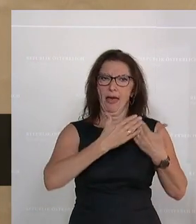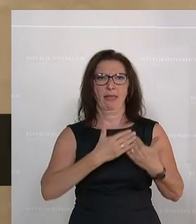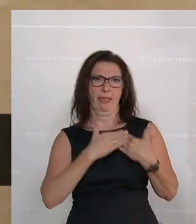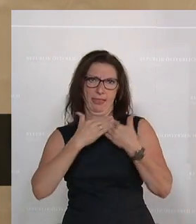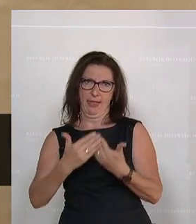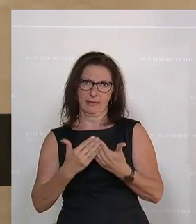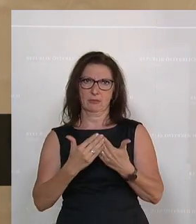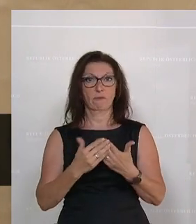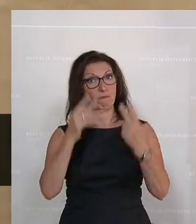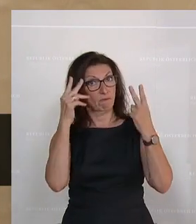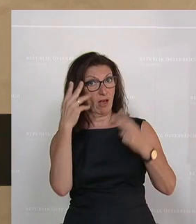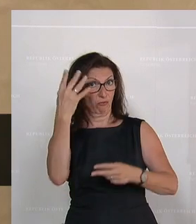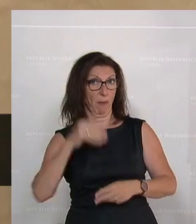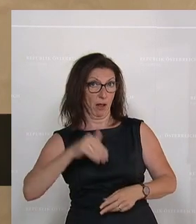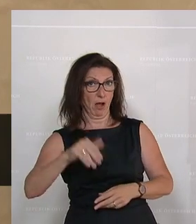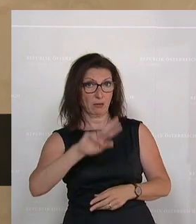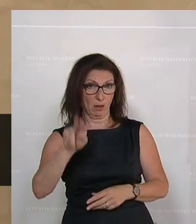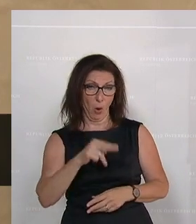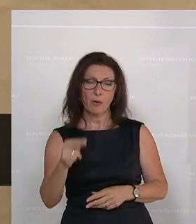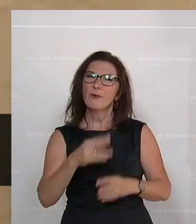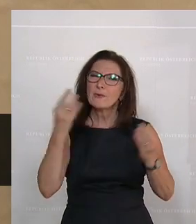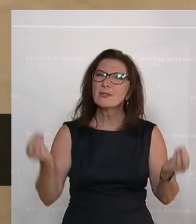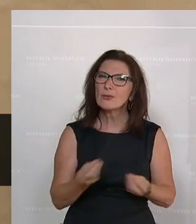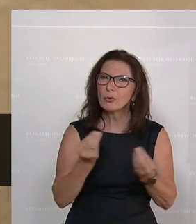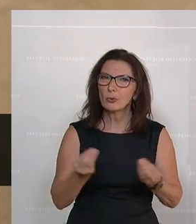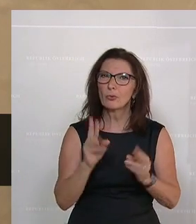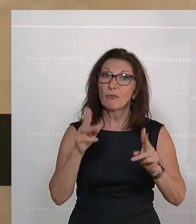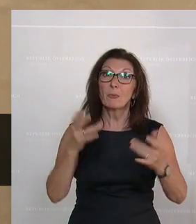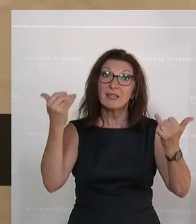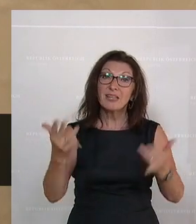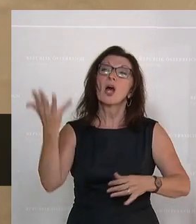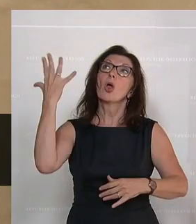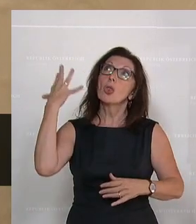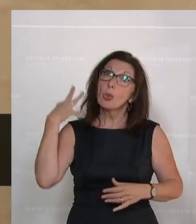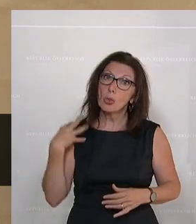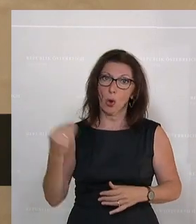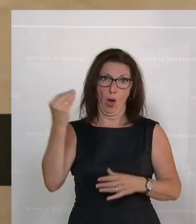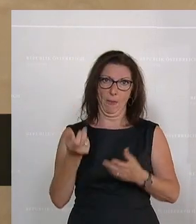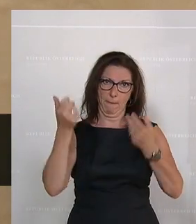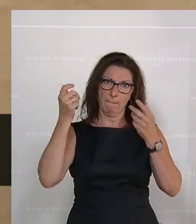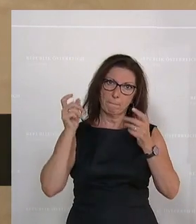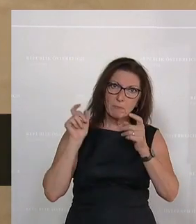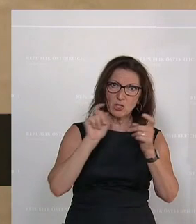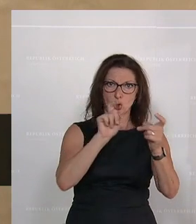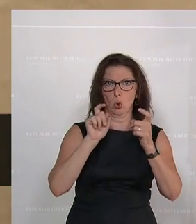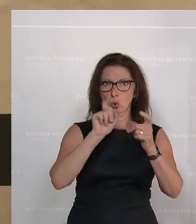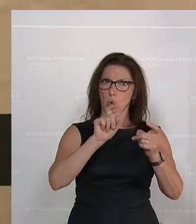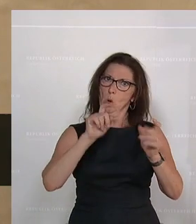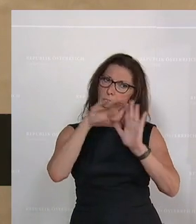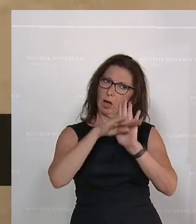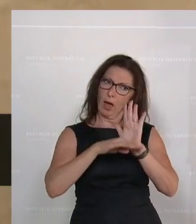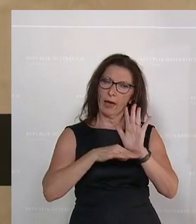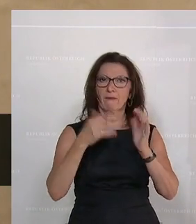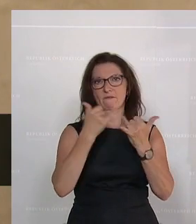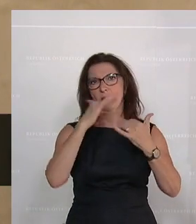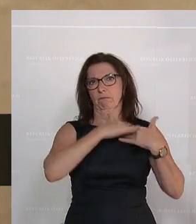von vier milliarden euro und das ist der grund dafür dass wir heute ein weiteres entlastungspaket diskutieren in der höhe von